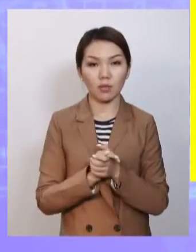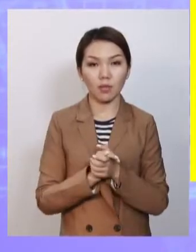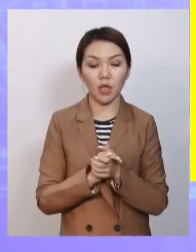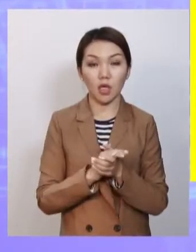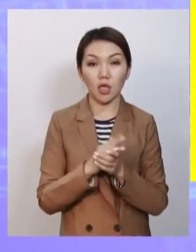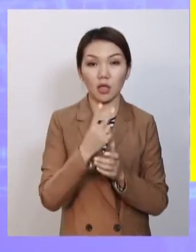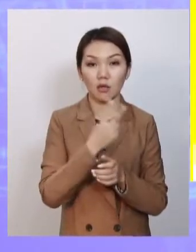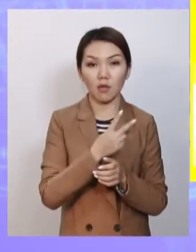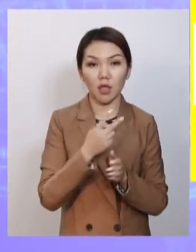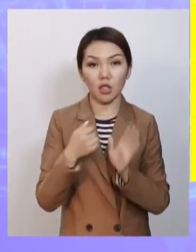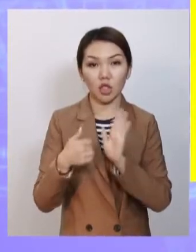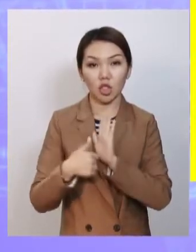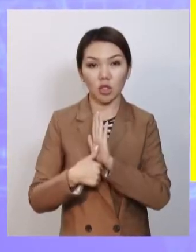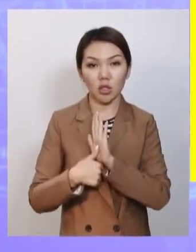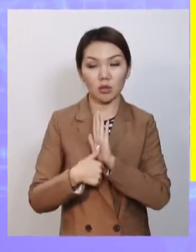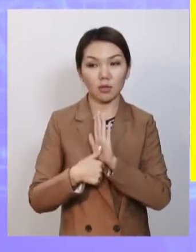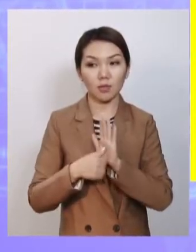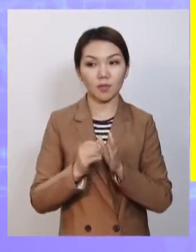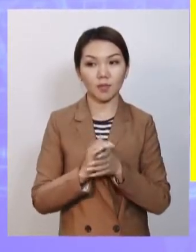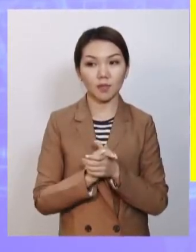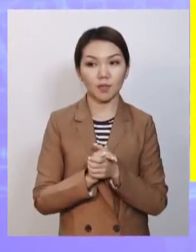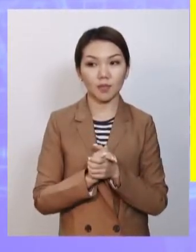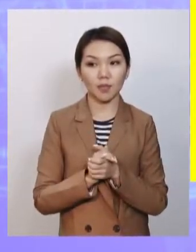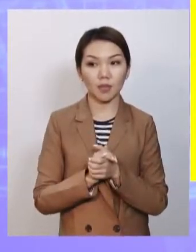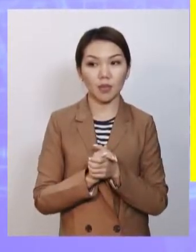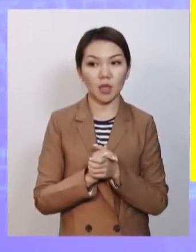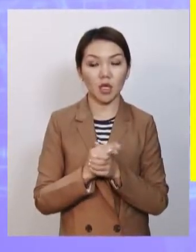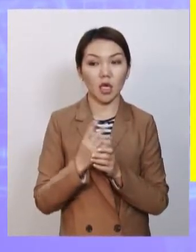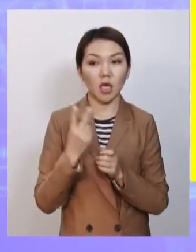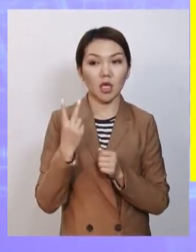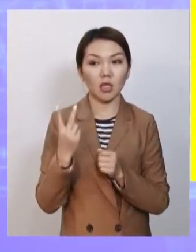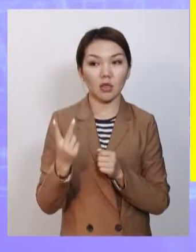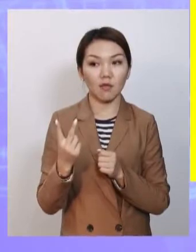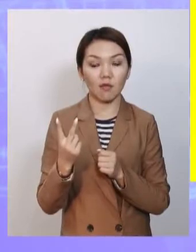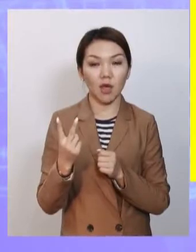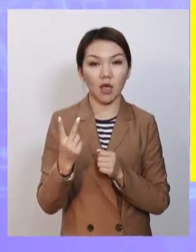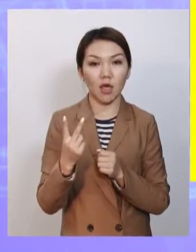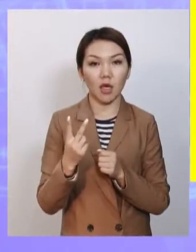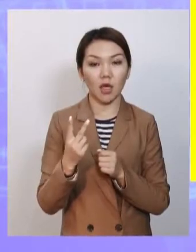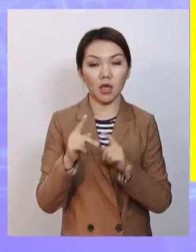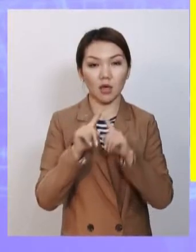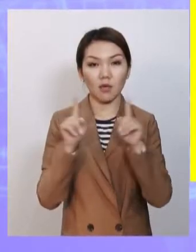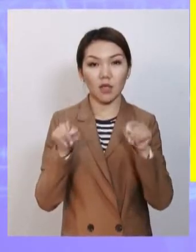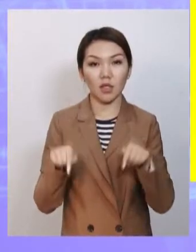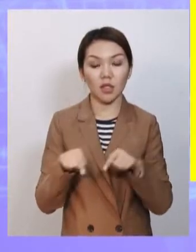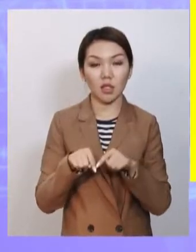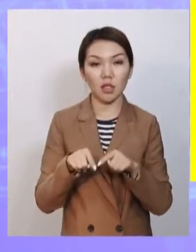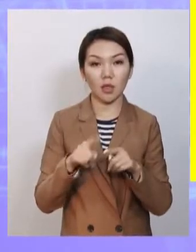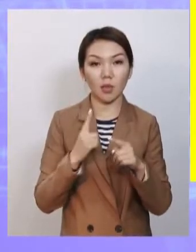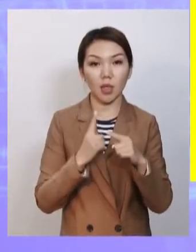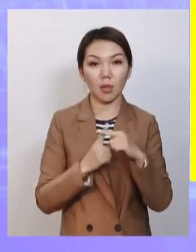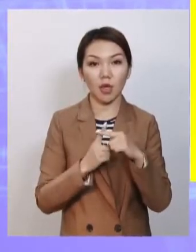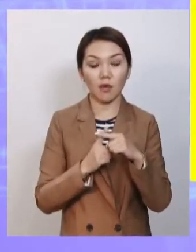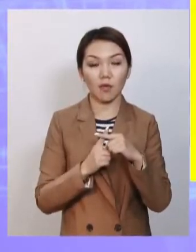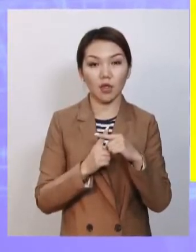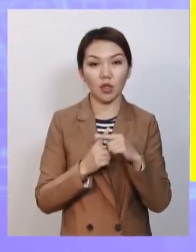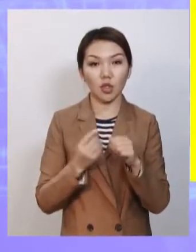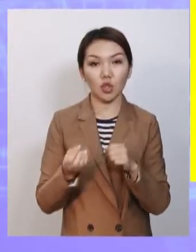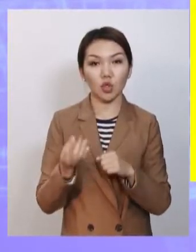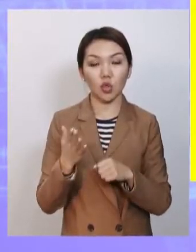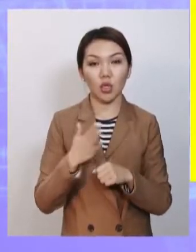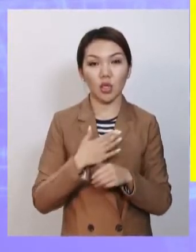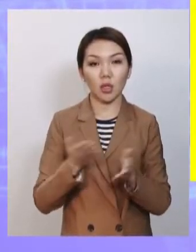и 6 2 квадрата прибавили сколько нам еще осталось